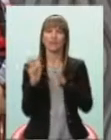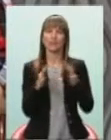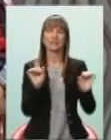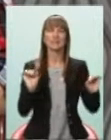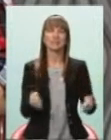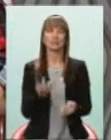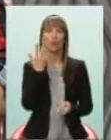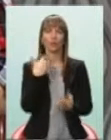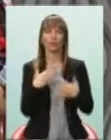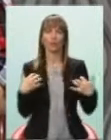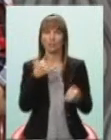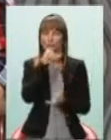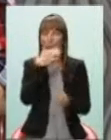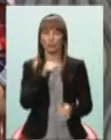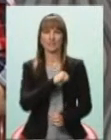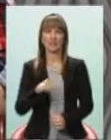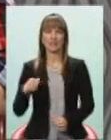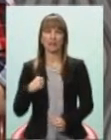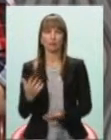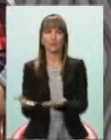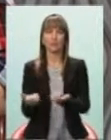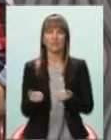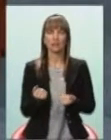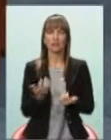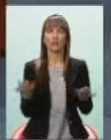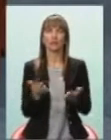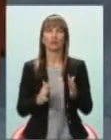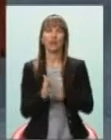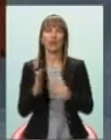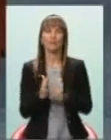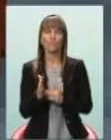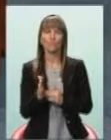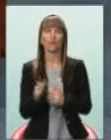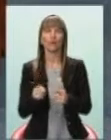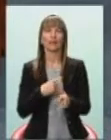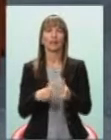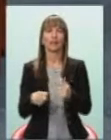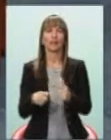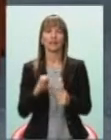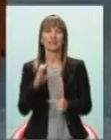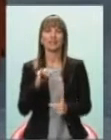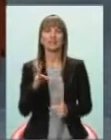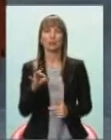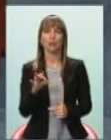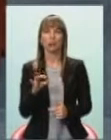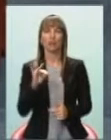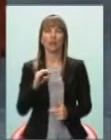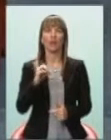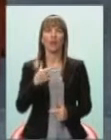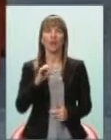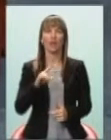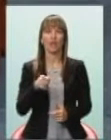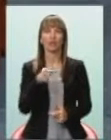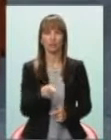коли тварини навіть не можуть самі дістати якусь певну траву або якусь там певну сіно або ще якусь рослину, то єгері їм, звичайно,